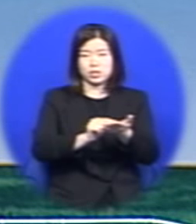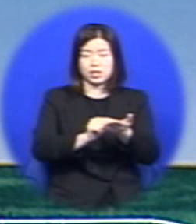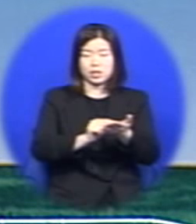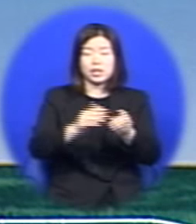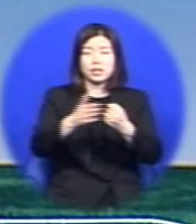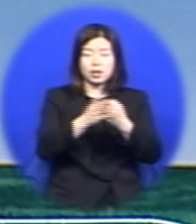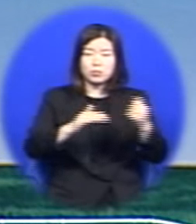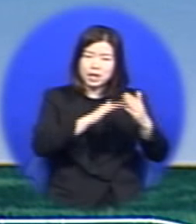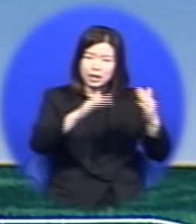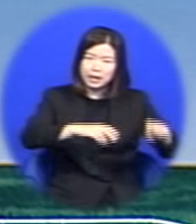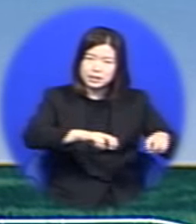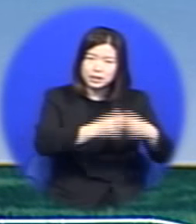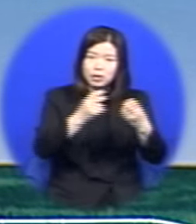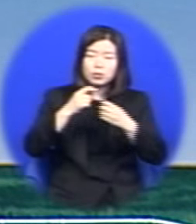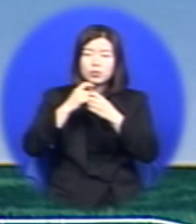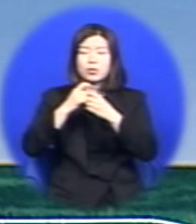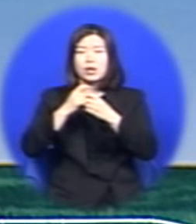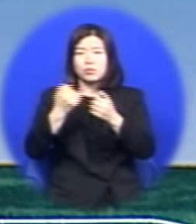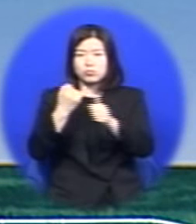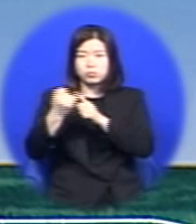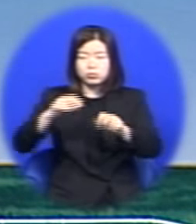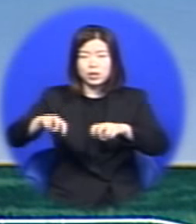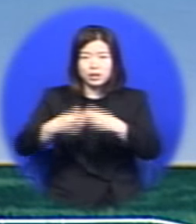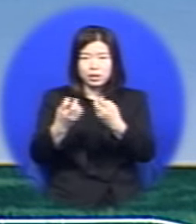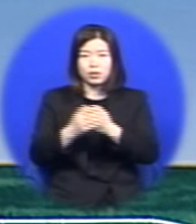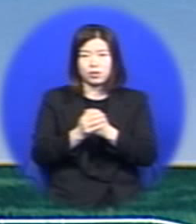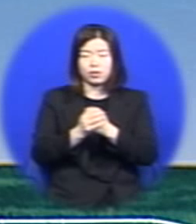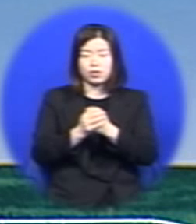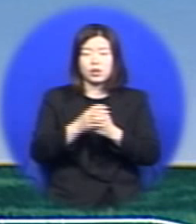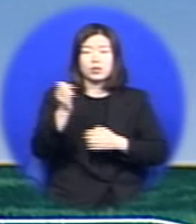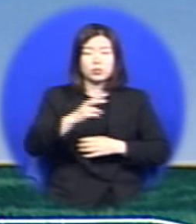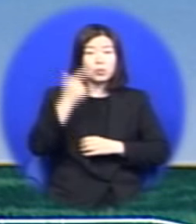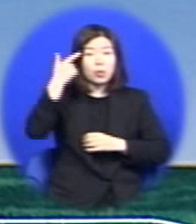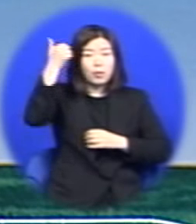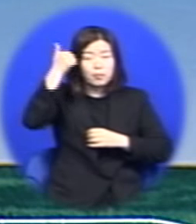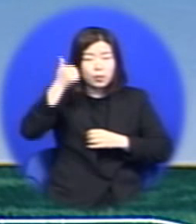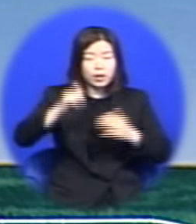그리고 목회자가 교회 안에서 파멸당하는 것입니다.